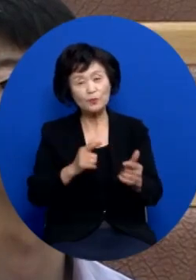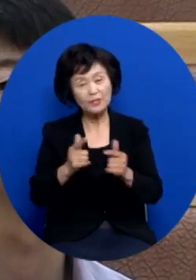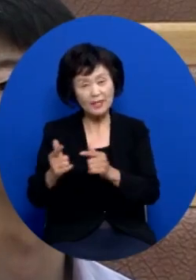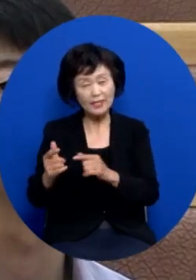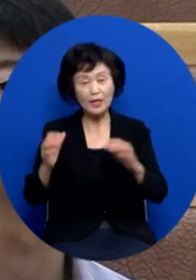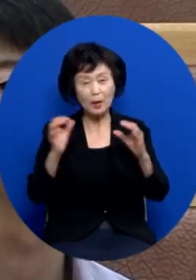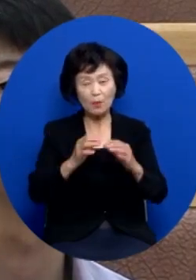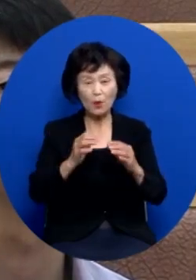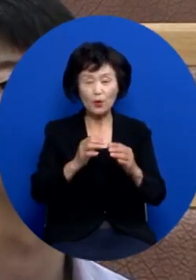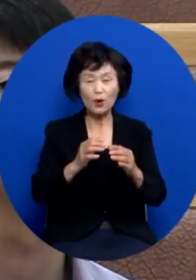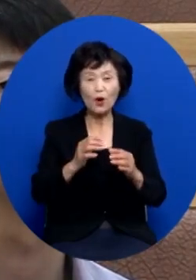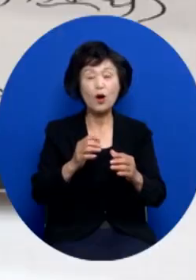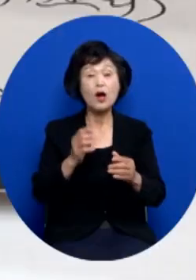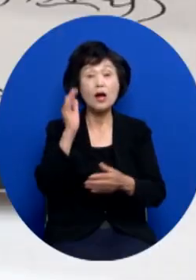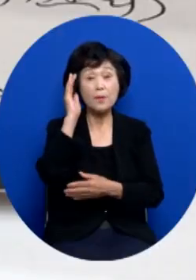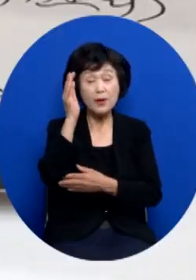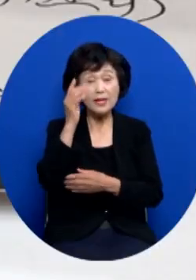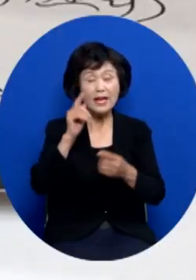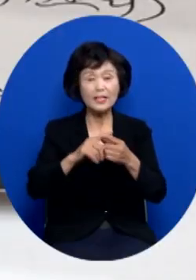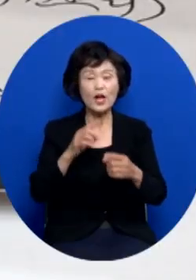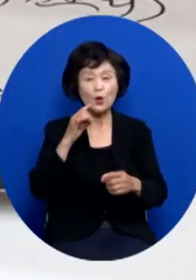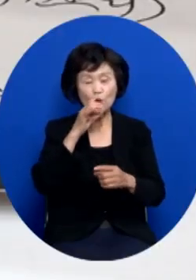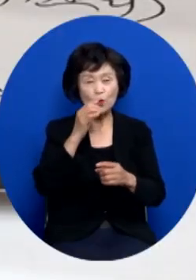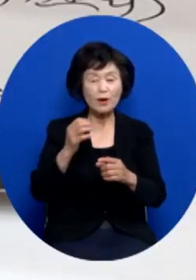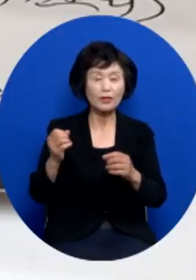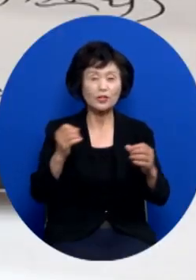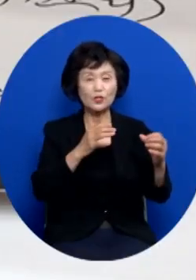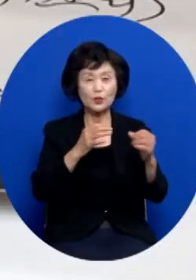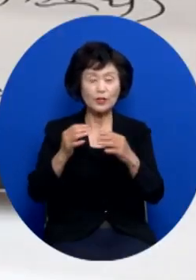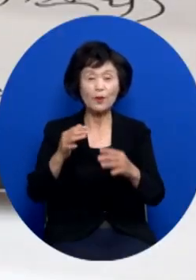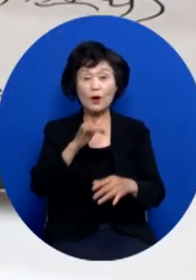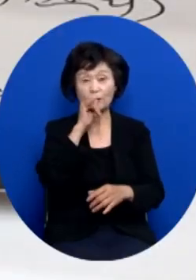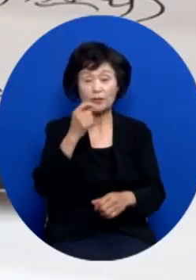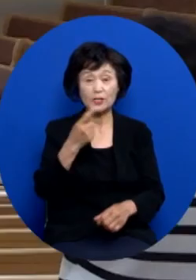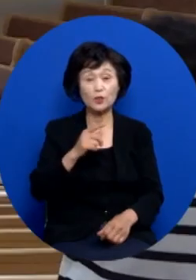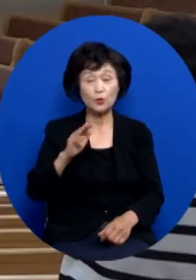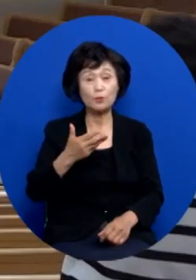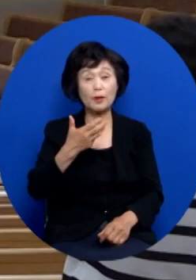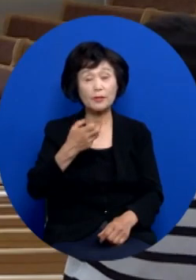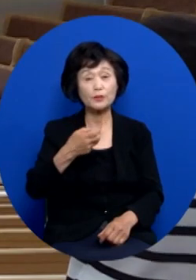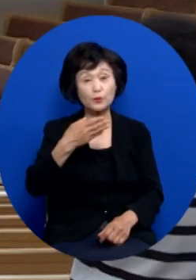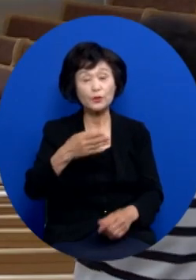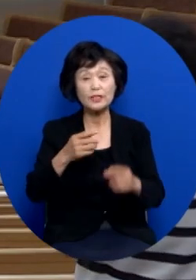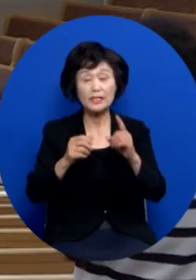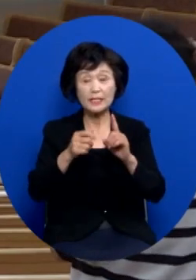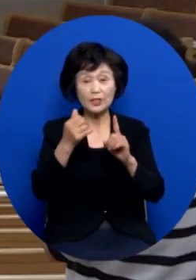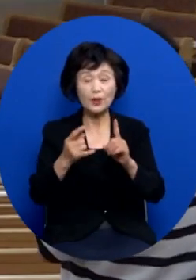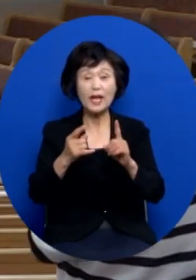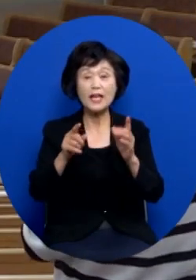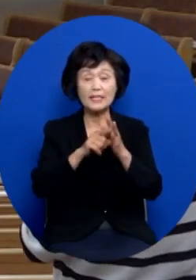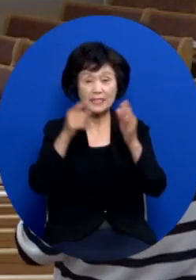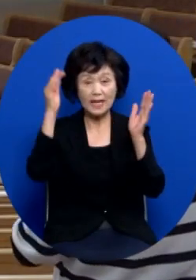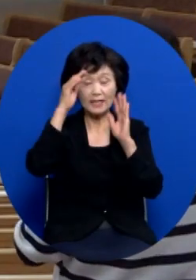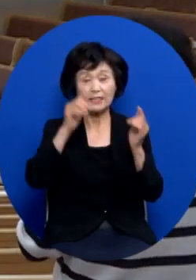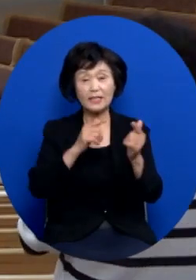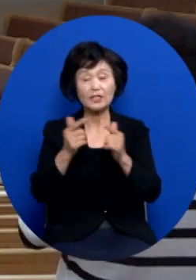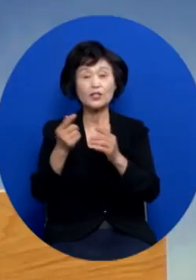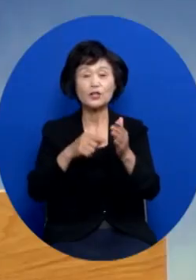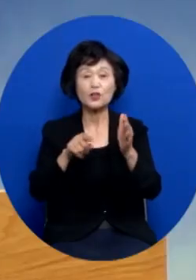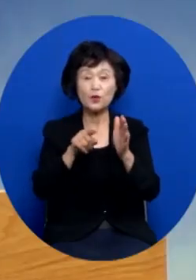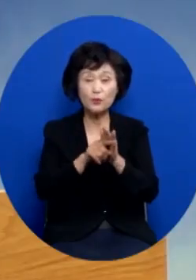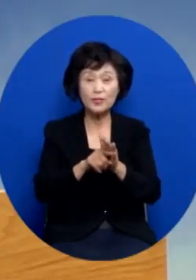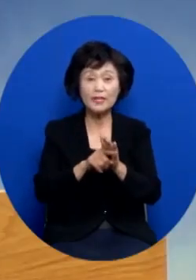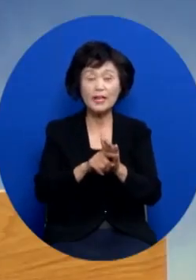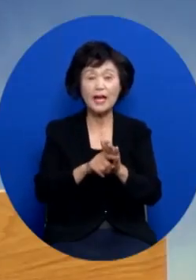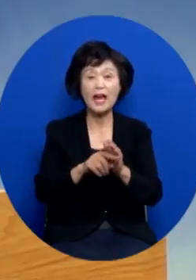거점을 둔 서울신대 전도폭발팀은 1989년 6월 제1회 신학생을 위한 국제 전도폭발